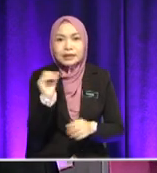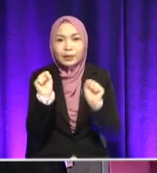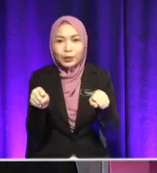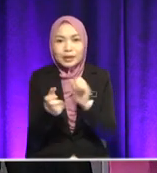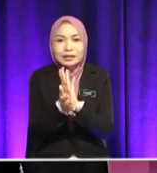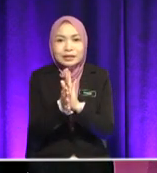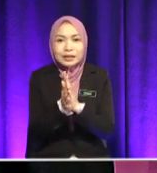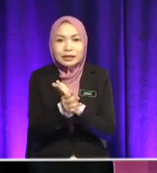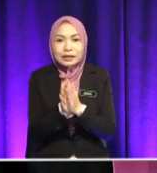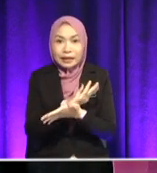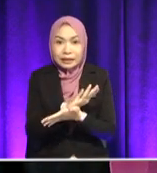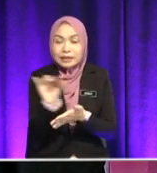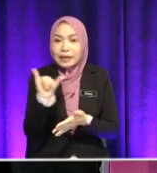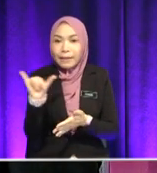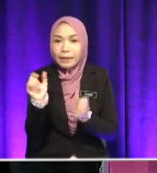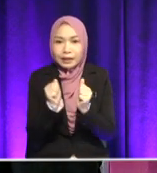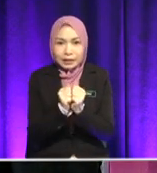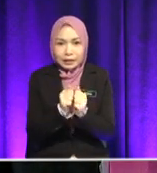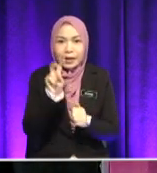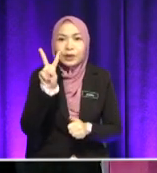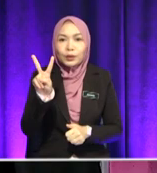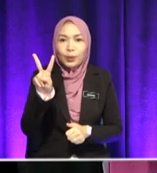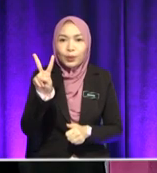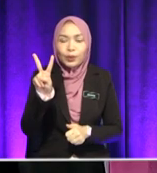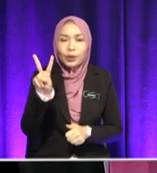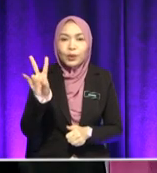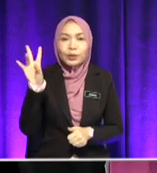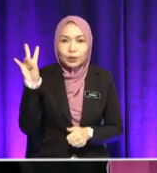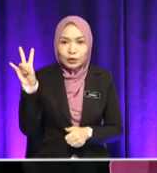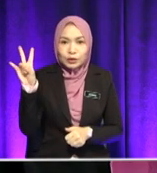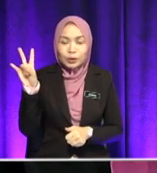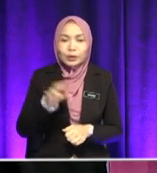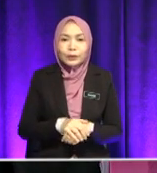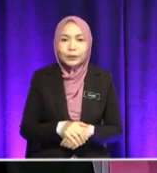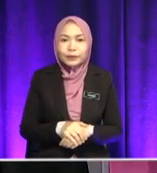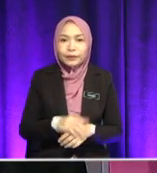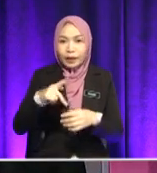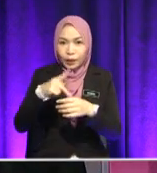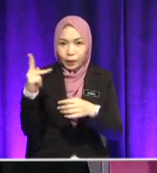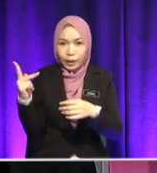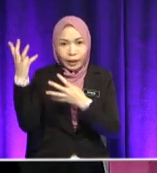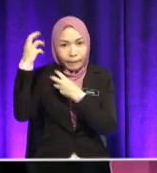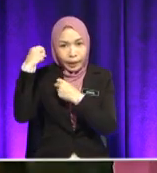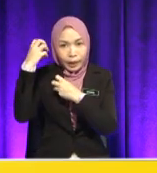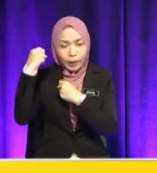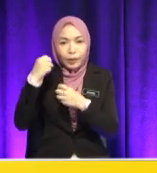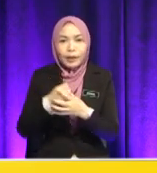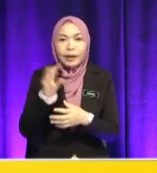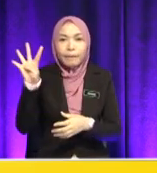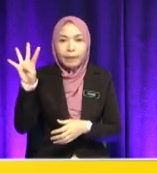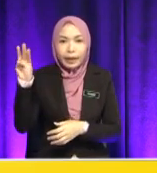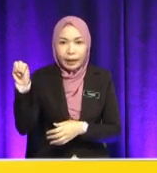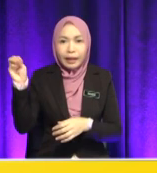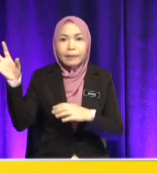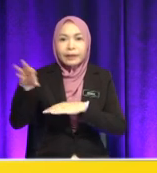di 30 kita buat semua sekali buang masuk Oke selesaikah itu kita keluarkan malu Mat letak di bawah ya 4m +